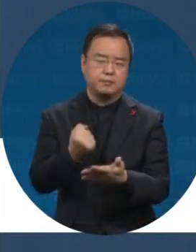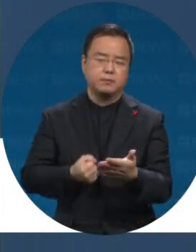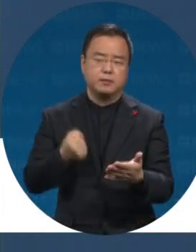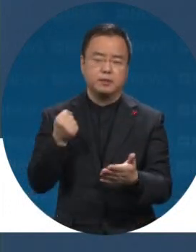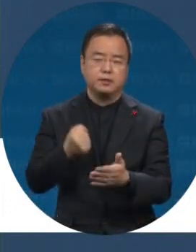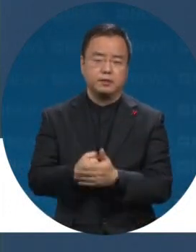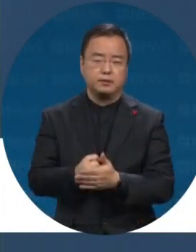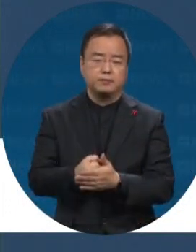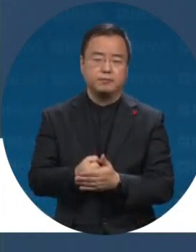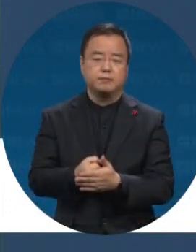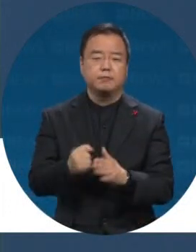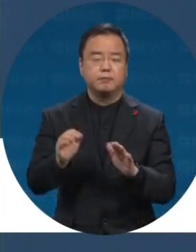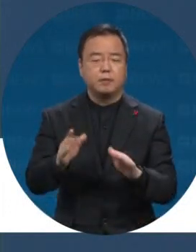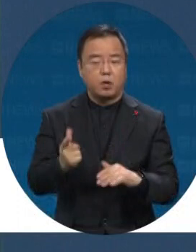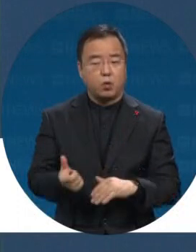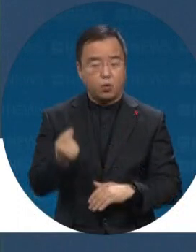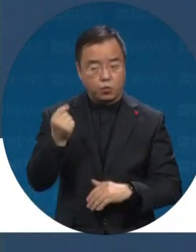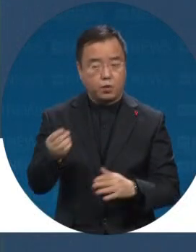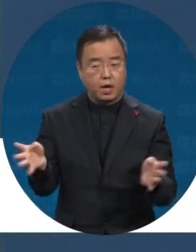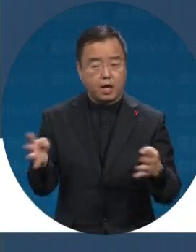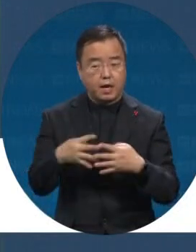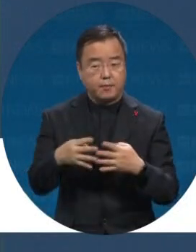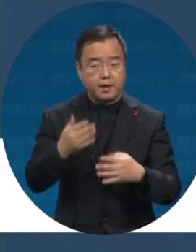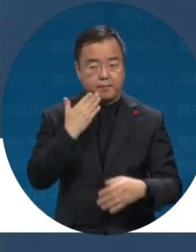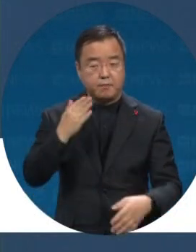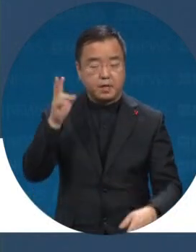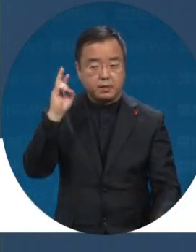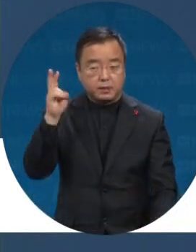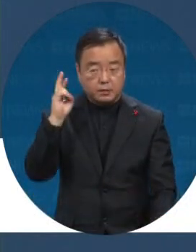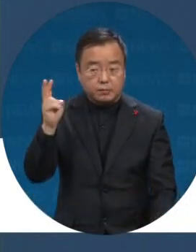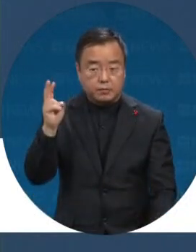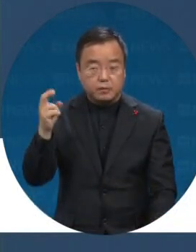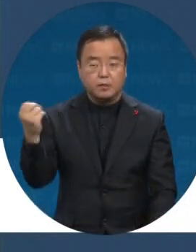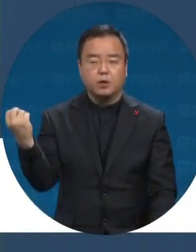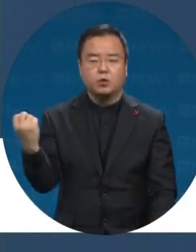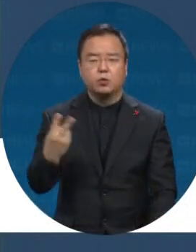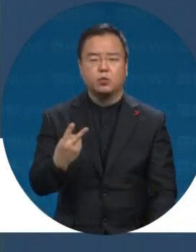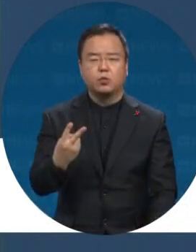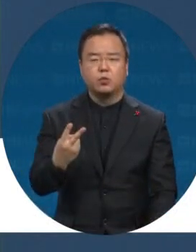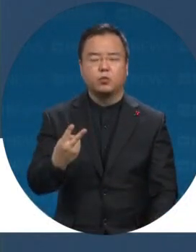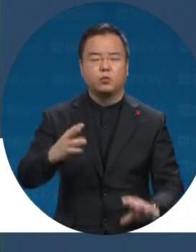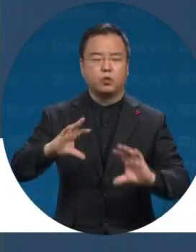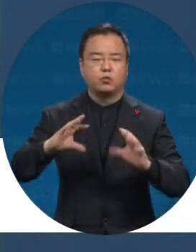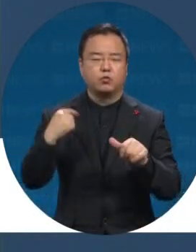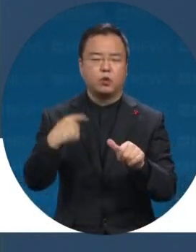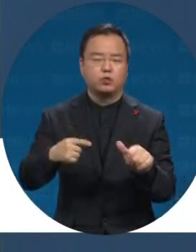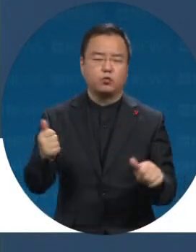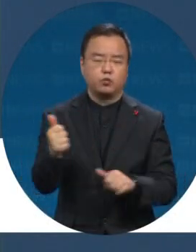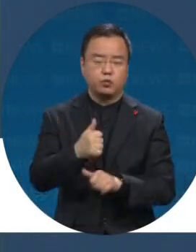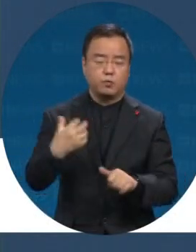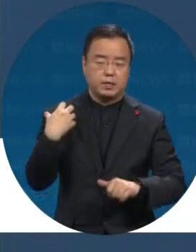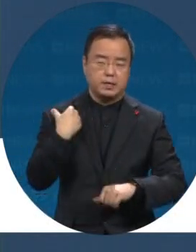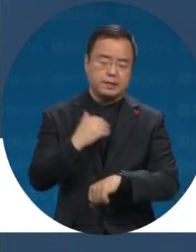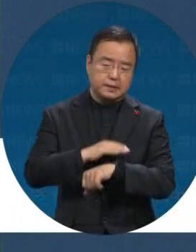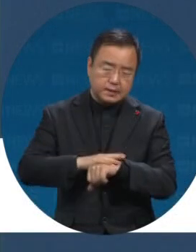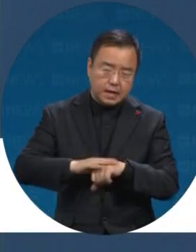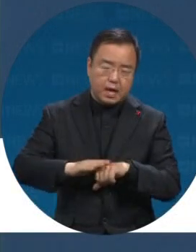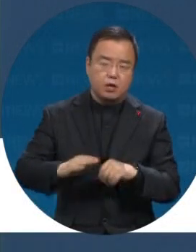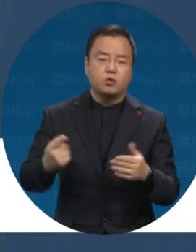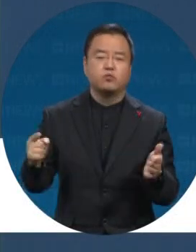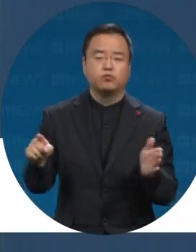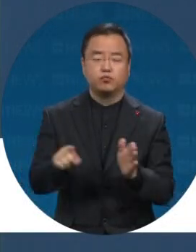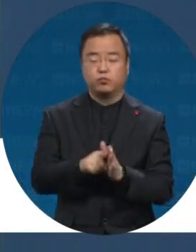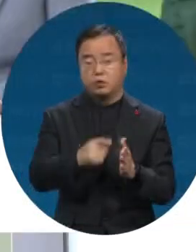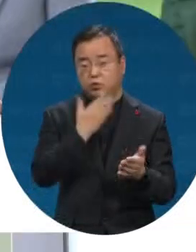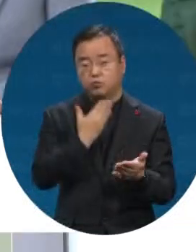같습니다 조만간 합의가 이루어질 것이라고 보고 있고요 하지만이 국가교육위원회가 제 역할을 하기 위해서 중요한 것은